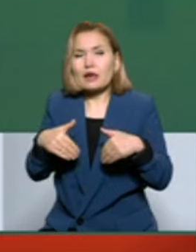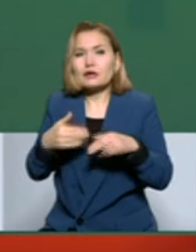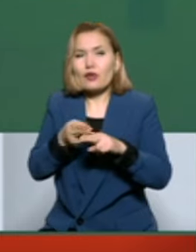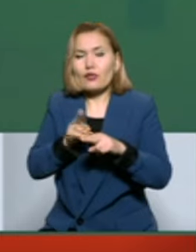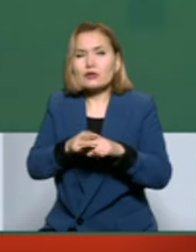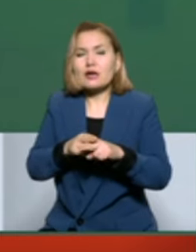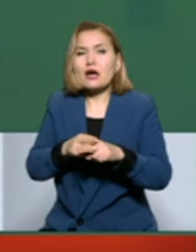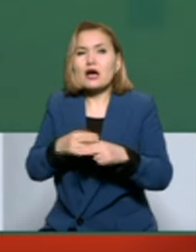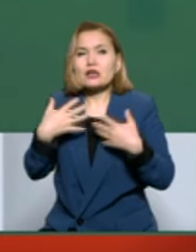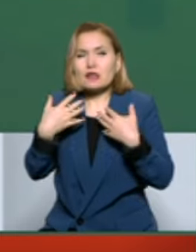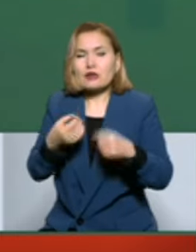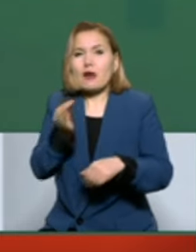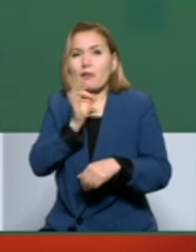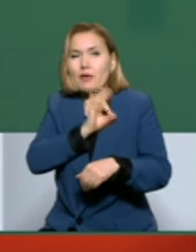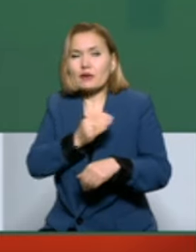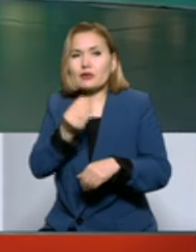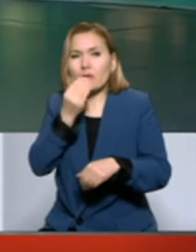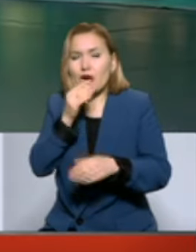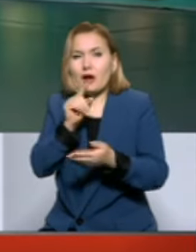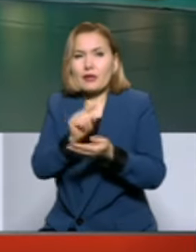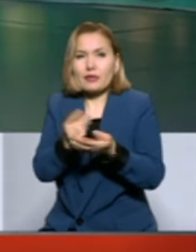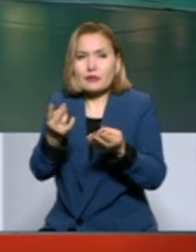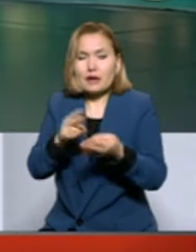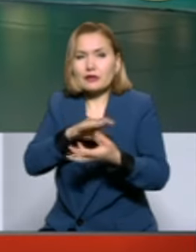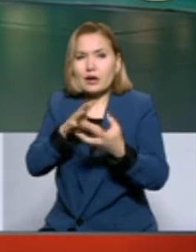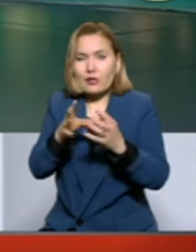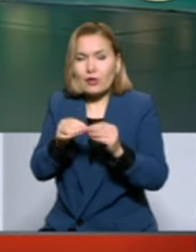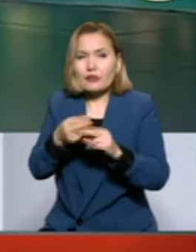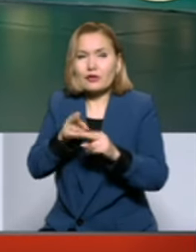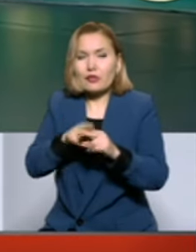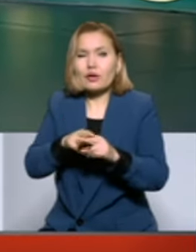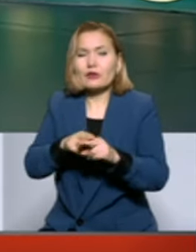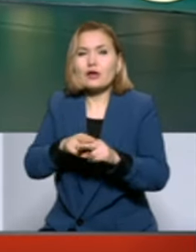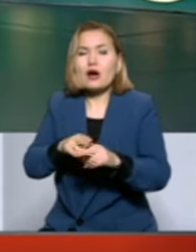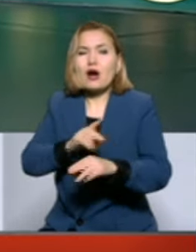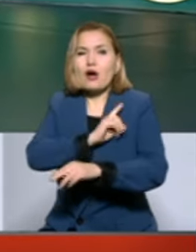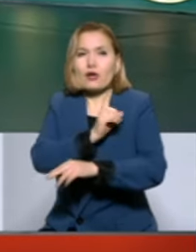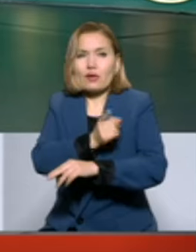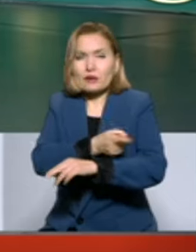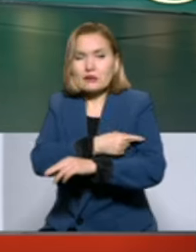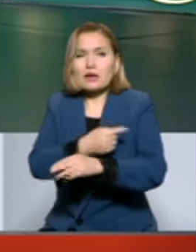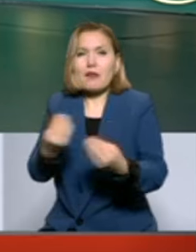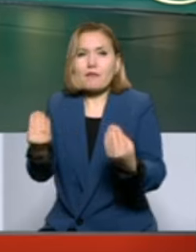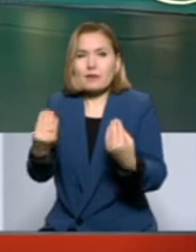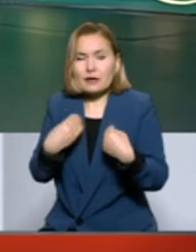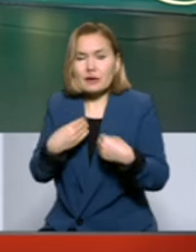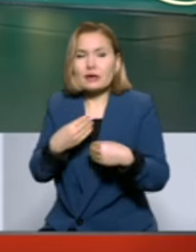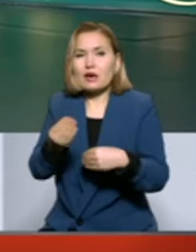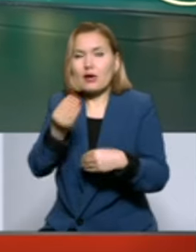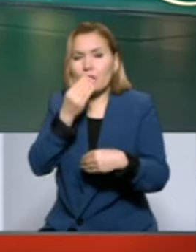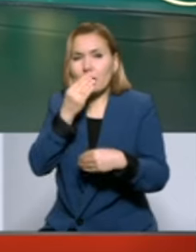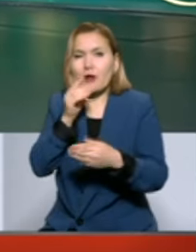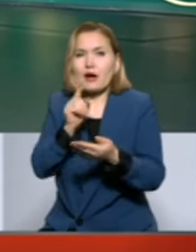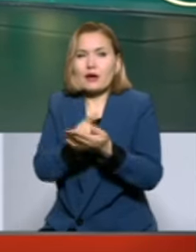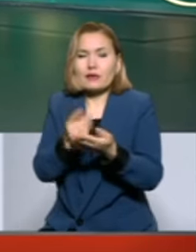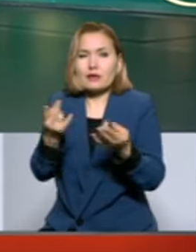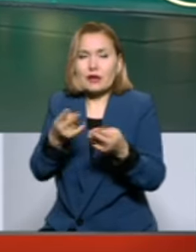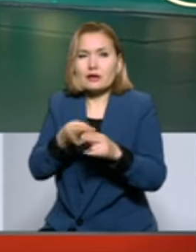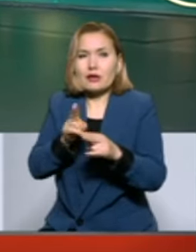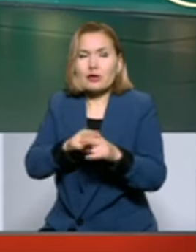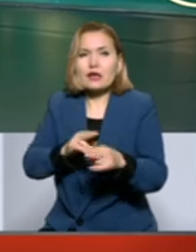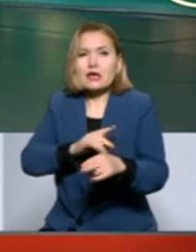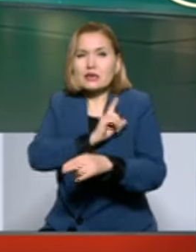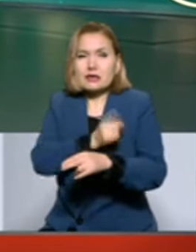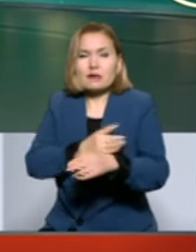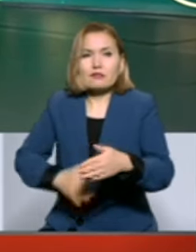ішу, жақсы тамақ жеу денсаулыққа жаңа зиян тимейтін адамға күш беретін сәресінде кешке ауыз ашқан уақытта да қатты тойып